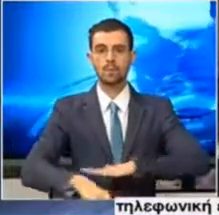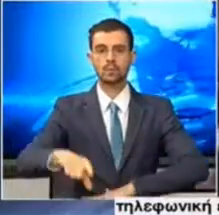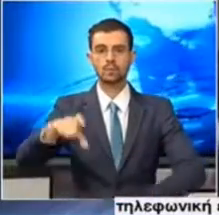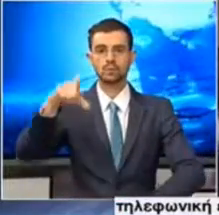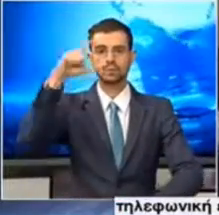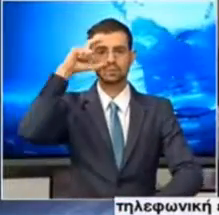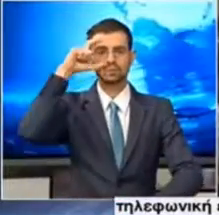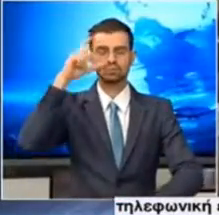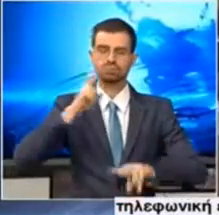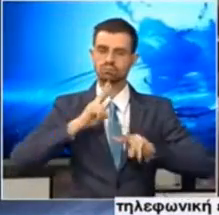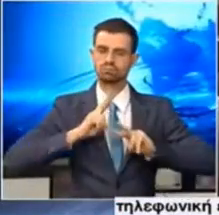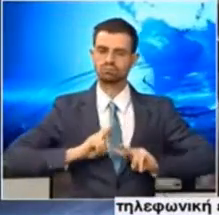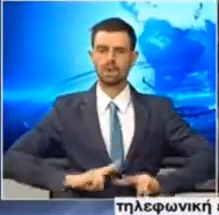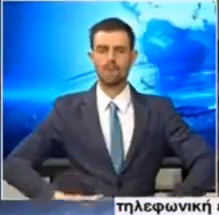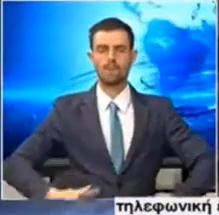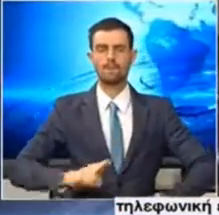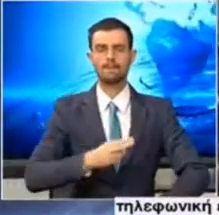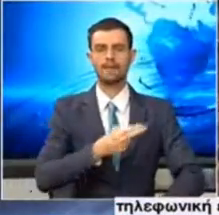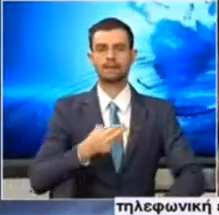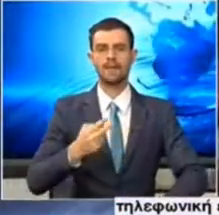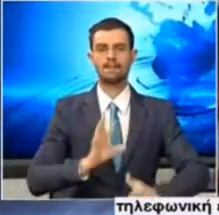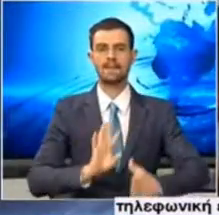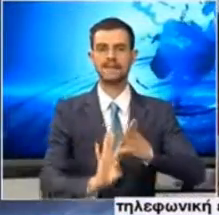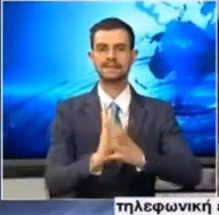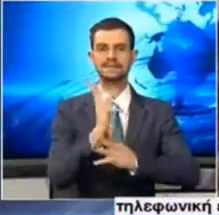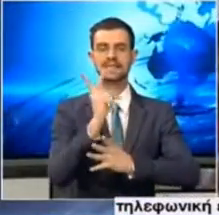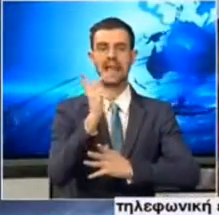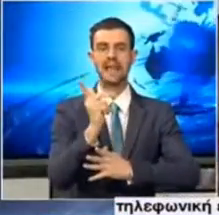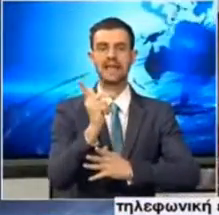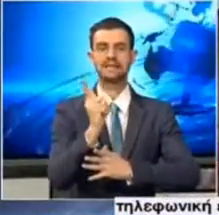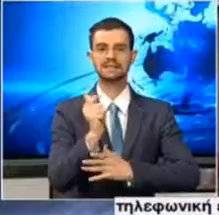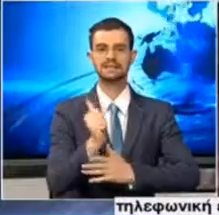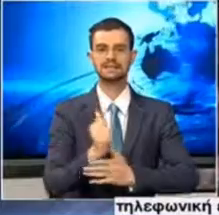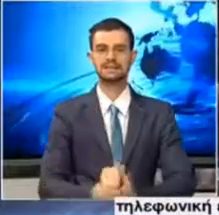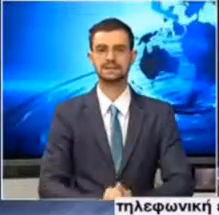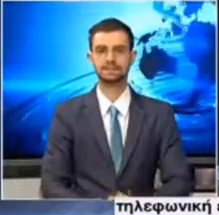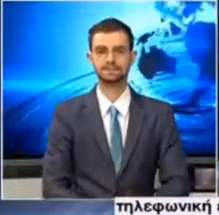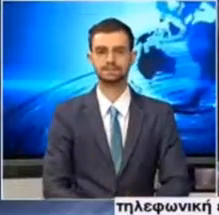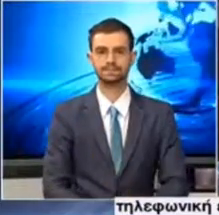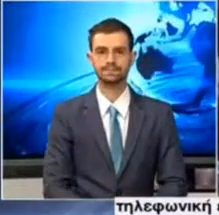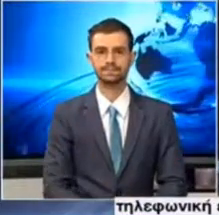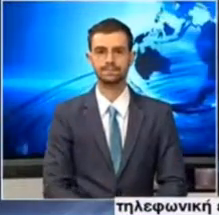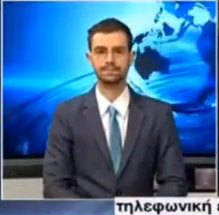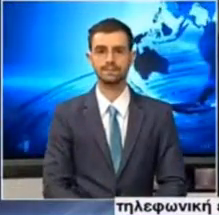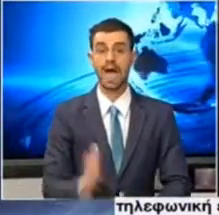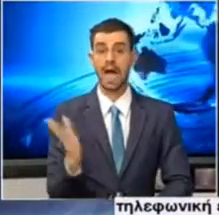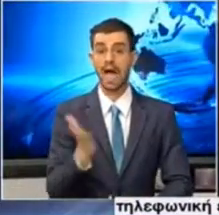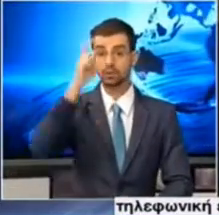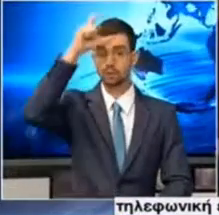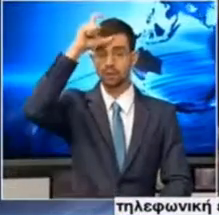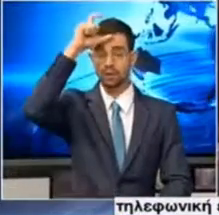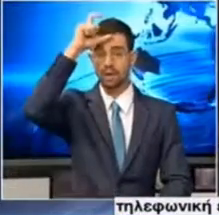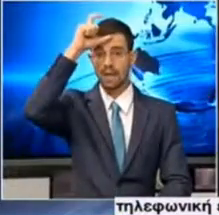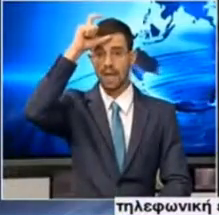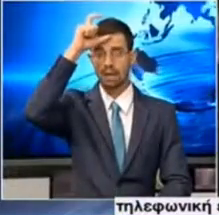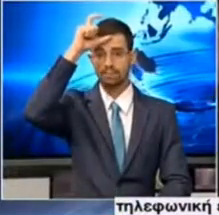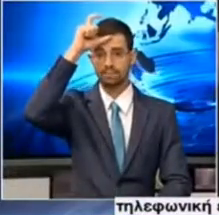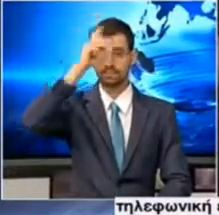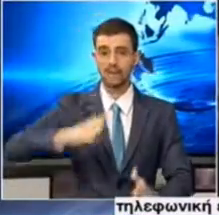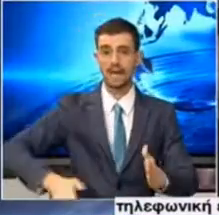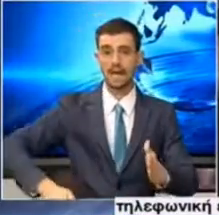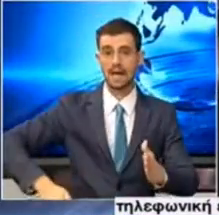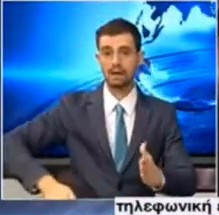Δημοκρατίας είναι ικανοποιημένος με τις εξελίξεις. Βεβαίως θα ήταν πιο ευχαριστημένος αν η Τουρκία υποχωρούσε για